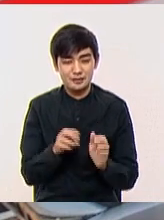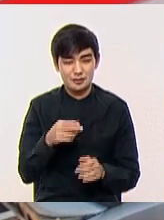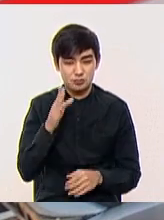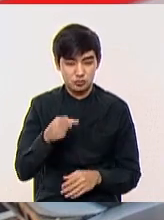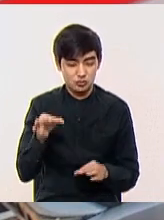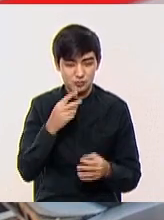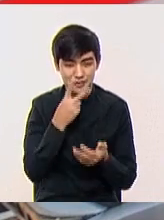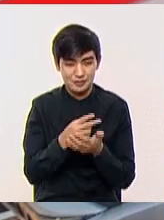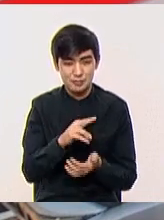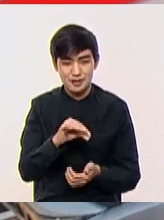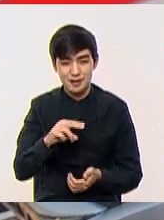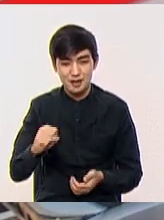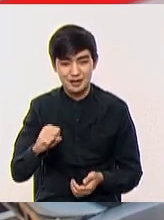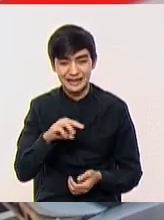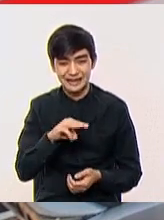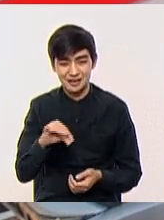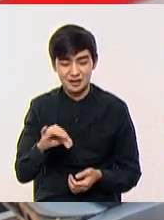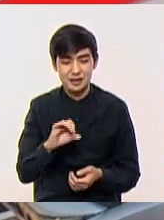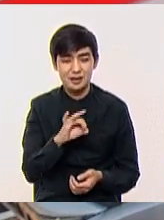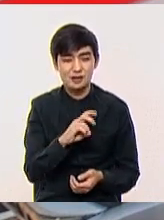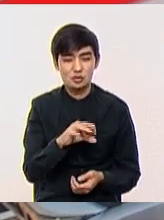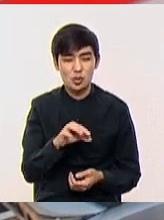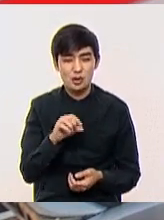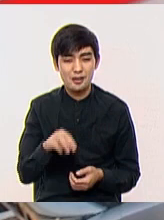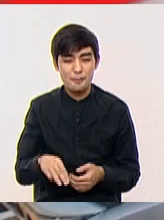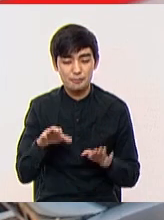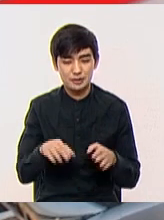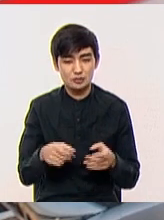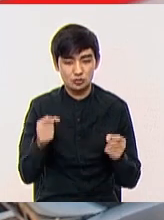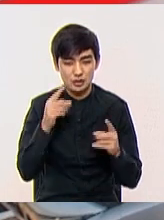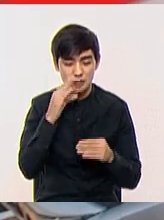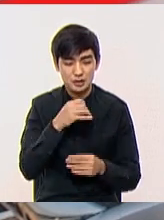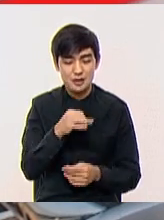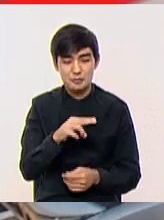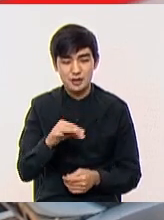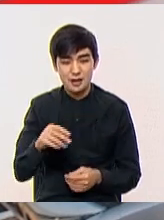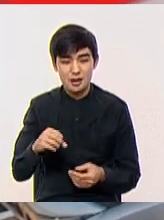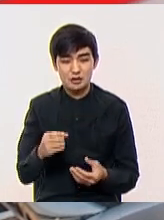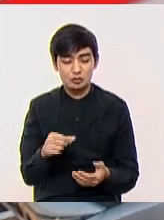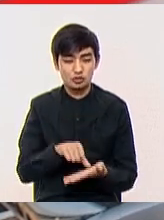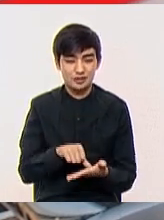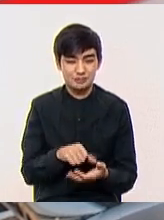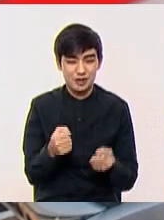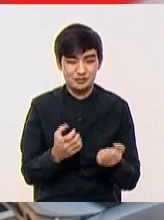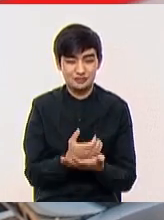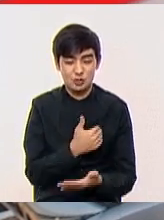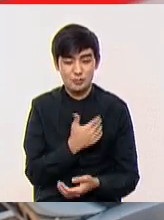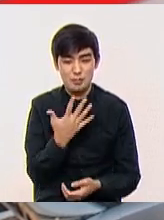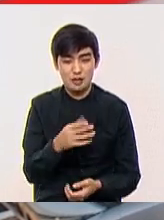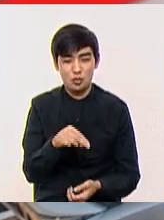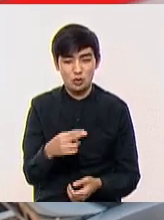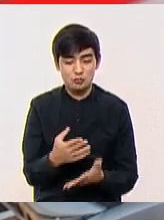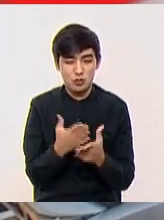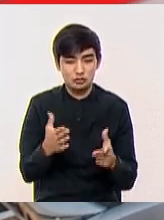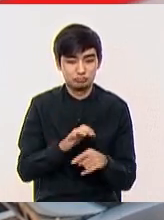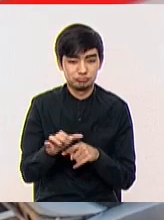желтоқсан күні Пиалати Инстаграм парақшасының тікелей эфирінде өтеді. Көлік ұтысына қатысу үшін 5 кодтан кем